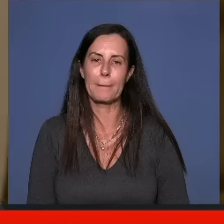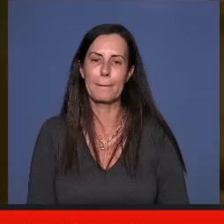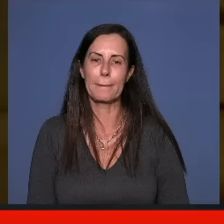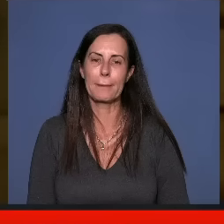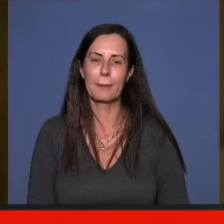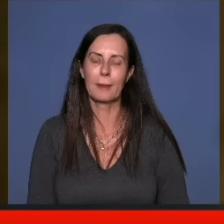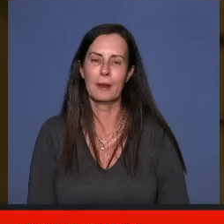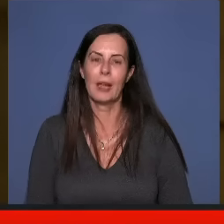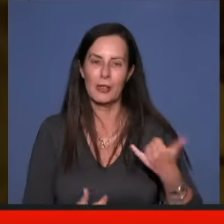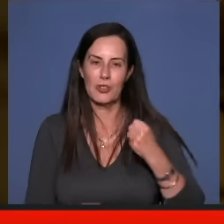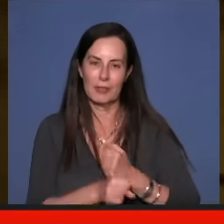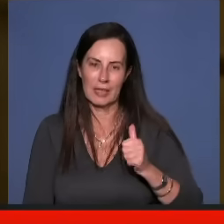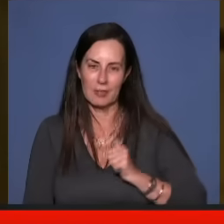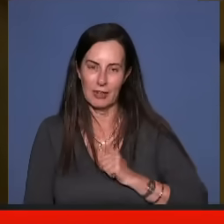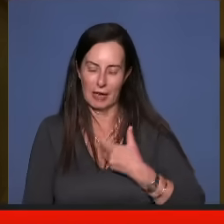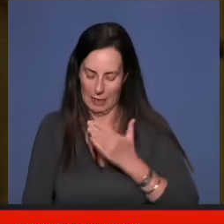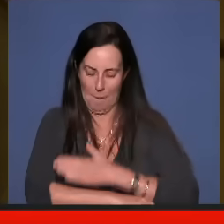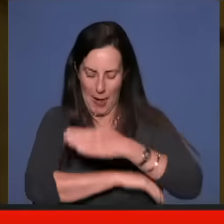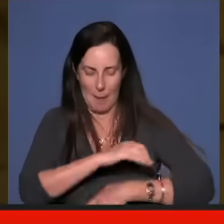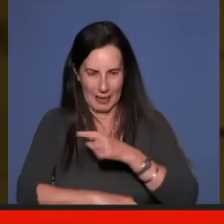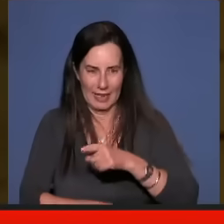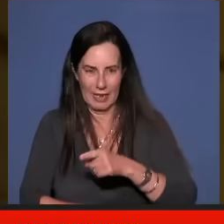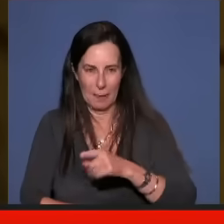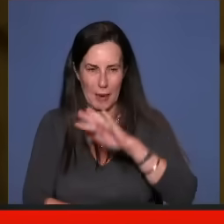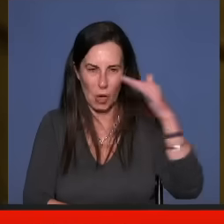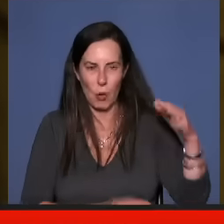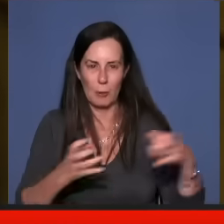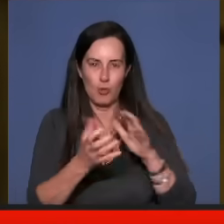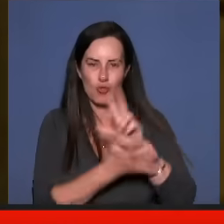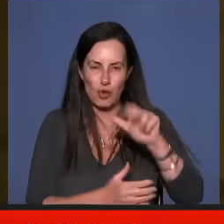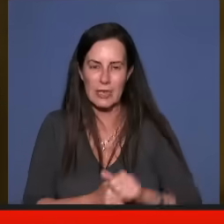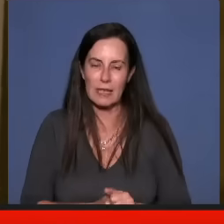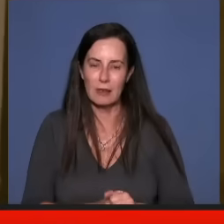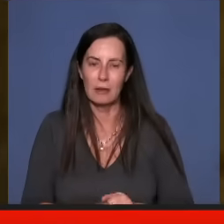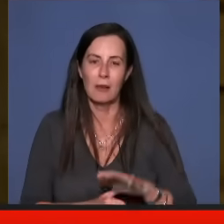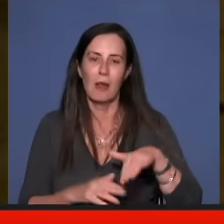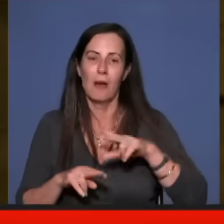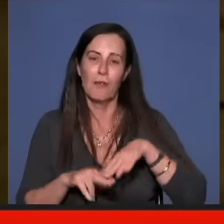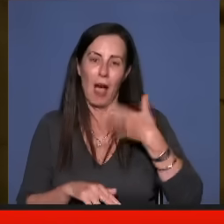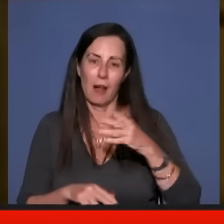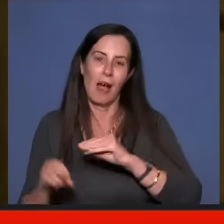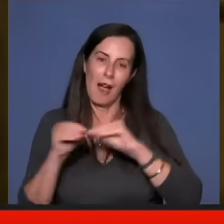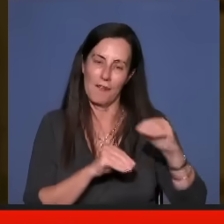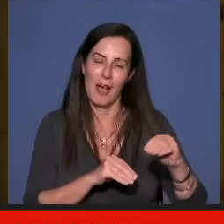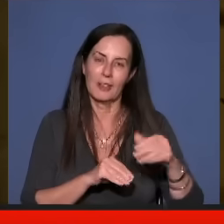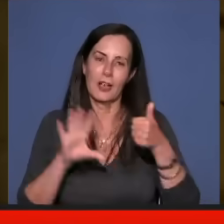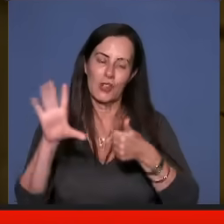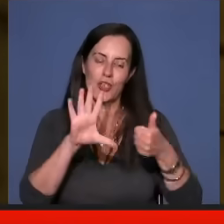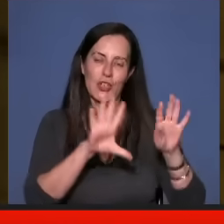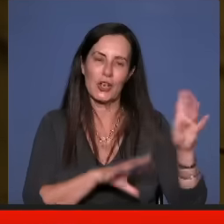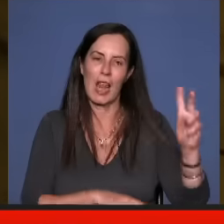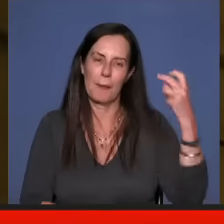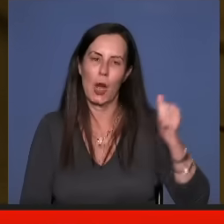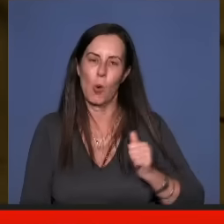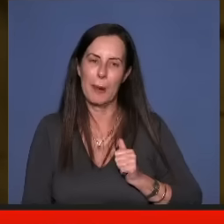אני עשיתי את השירות הסדיר שלי כפרמדיק בגולני בגדוד 13, ובהמשך לא מזמן עברתי ליחידה ל-669